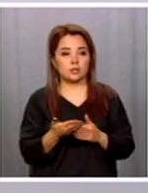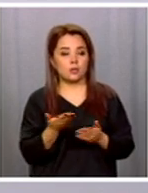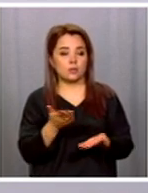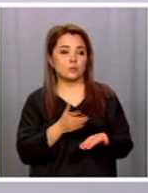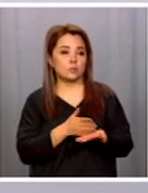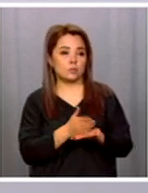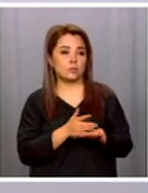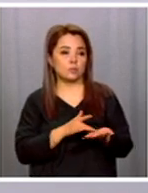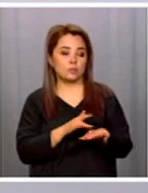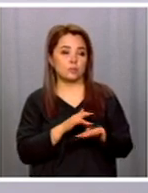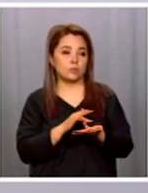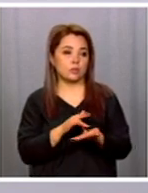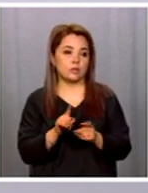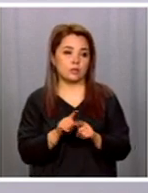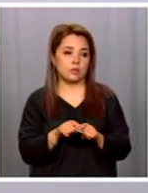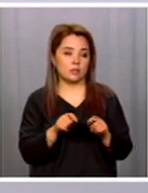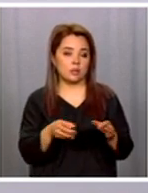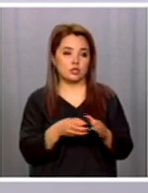болып жіктеледі.